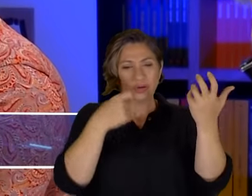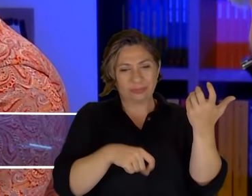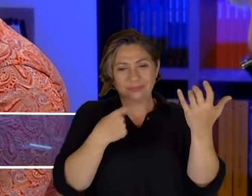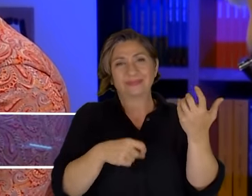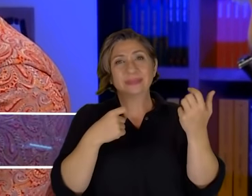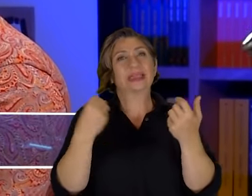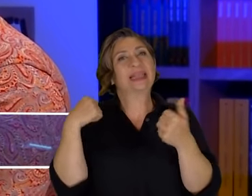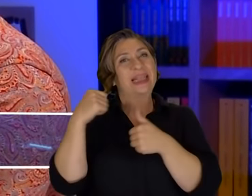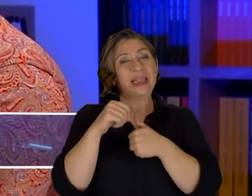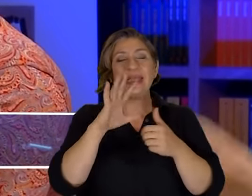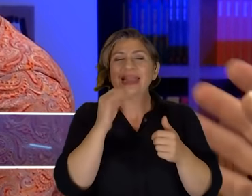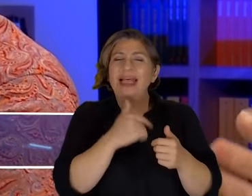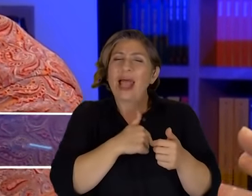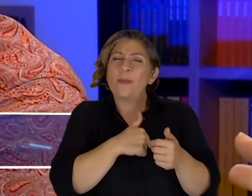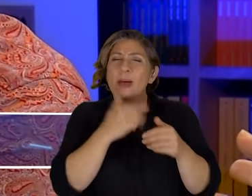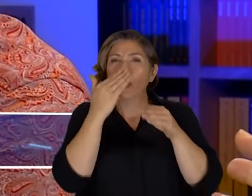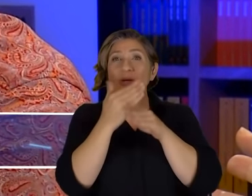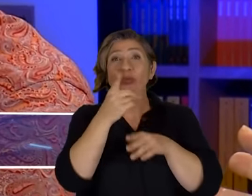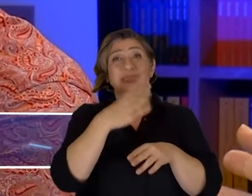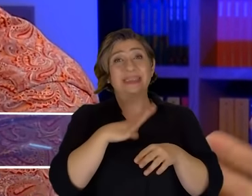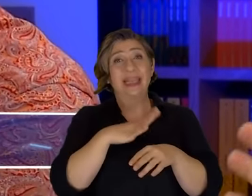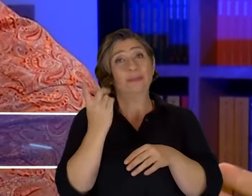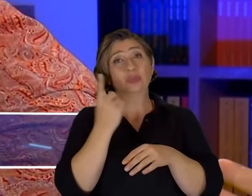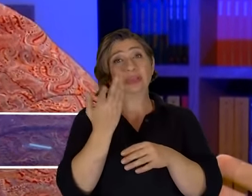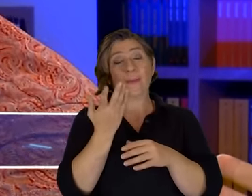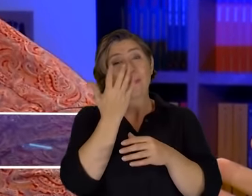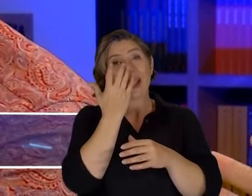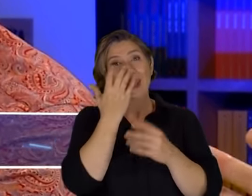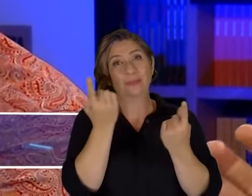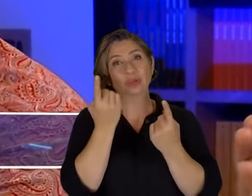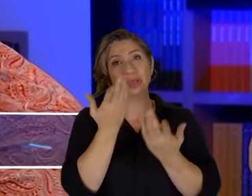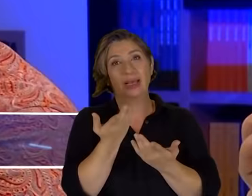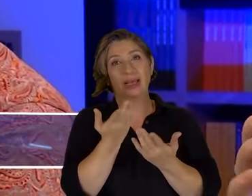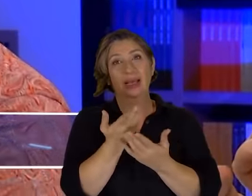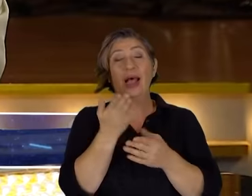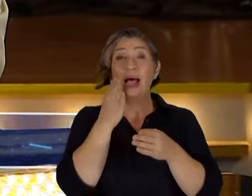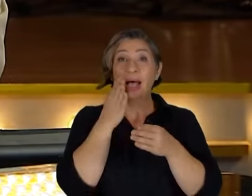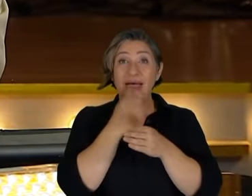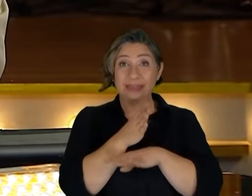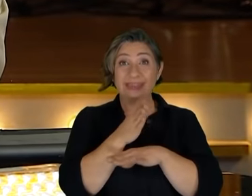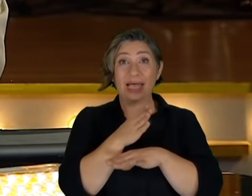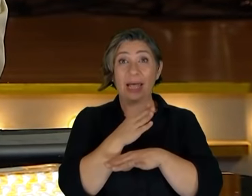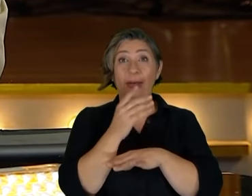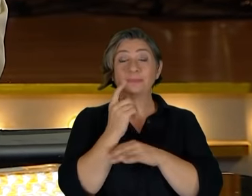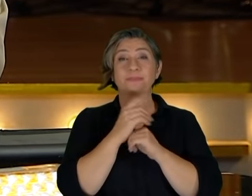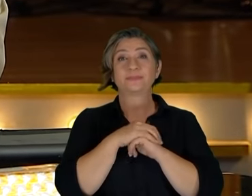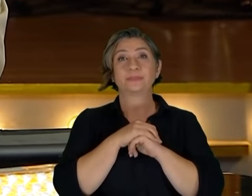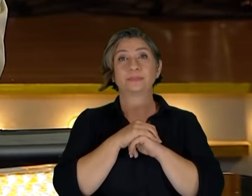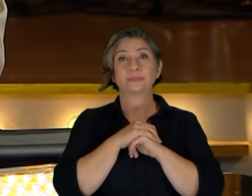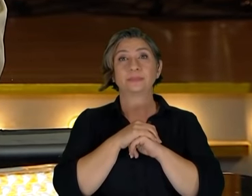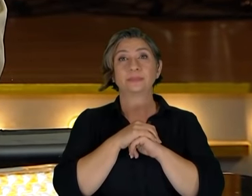yorumluyorum. Yeter ki kalbime değsin. Aslında bu istenen bir şeydi. Beklenen bir şeydi. Yani aslında bir tür